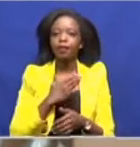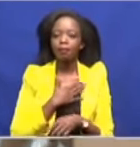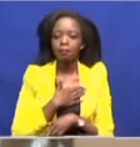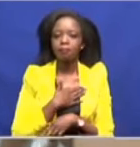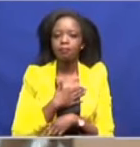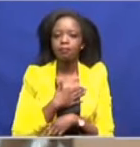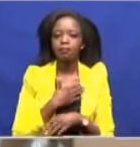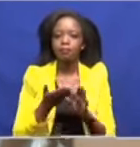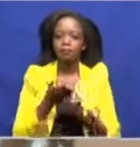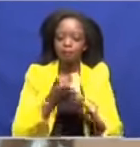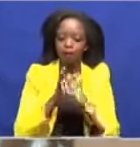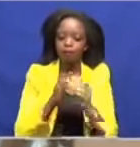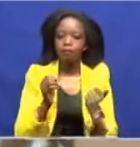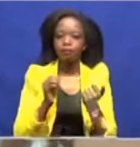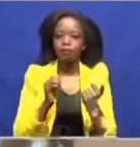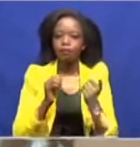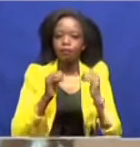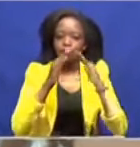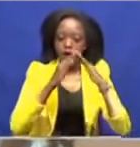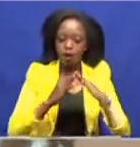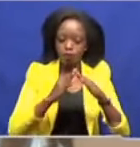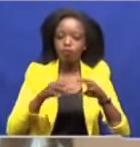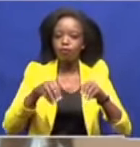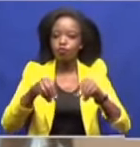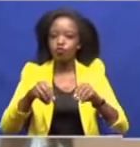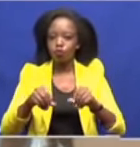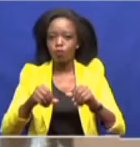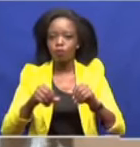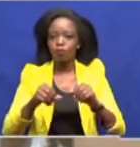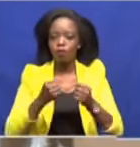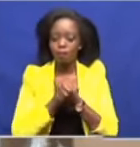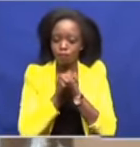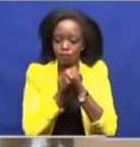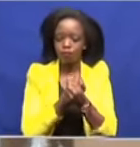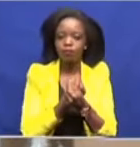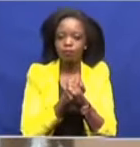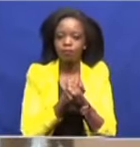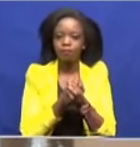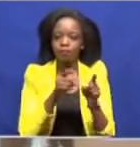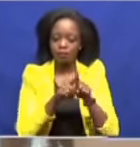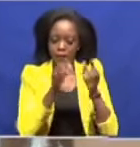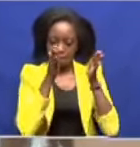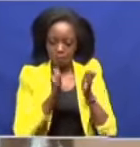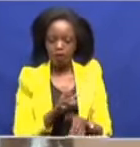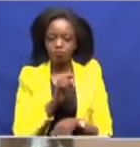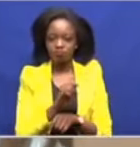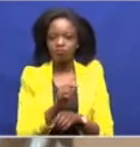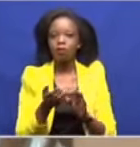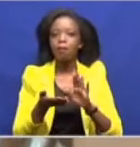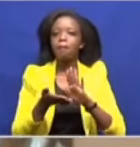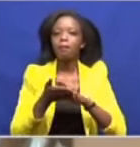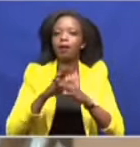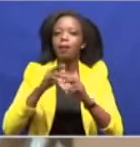Nitamsimika kama kigingi cha hema katika udongo mgumu, naye atakuwa